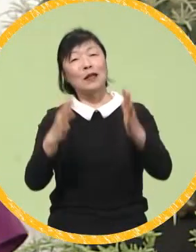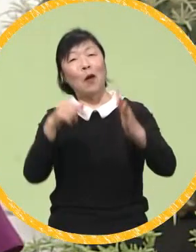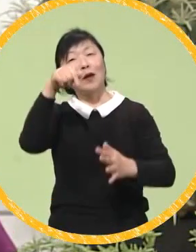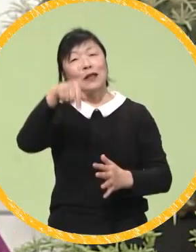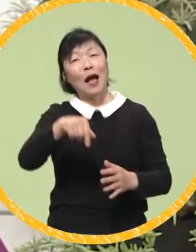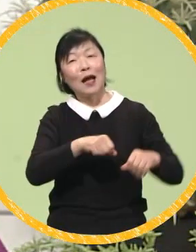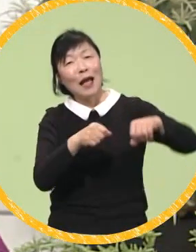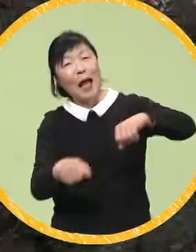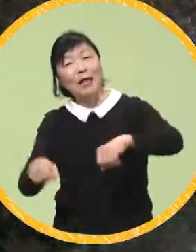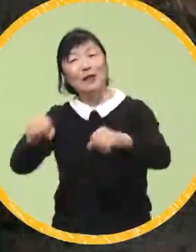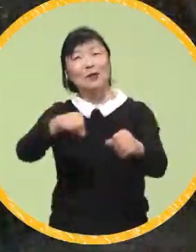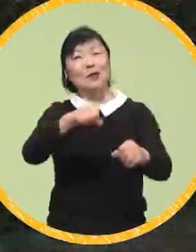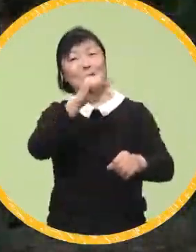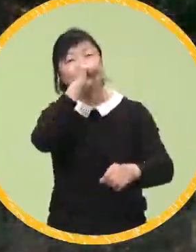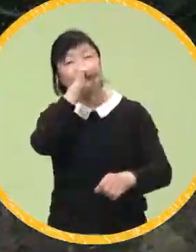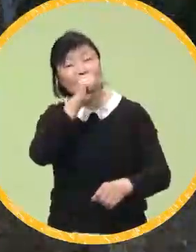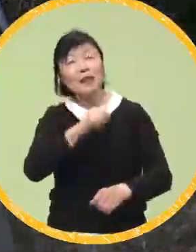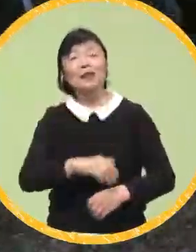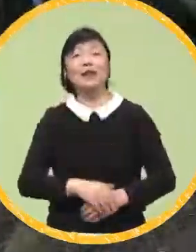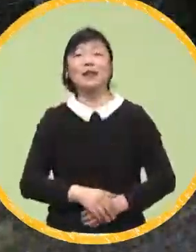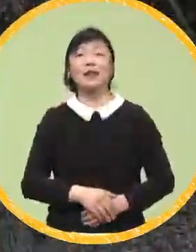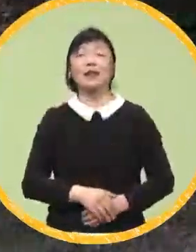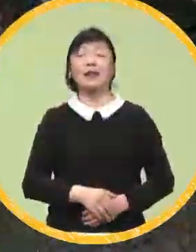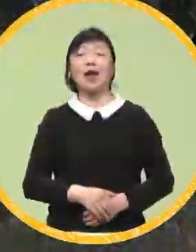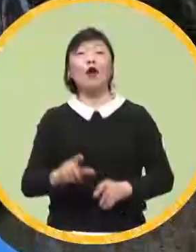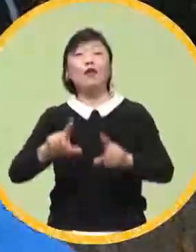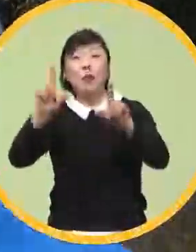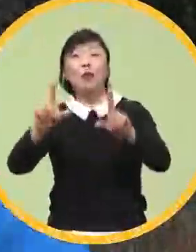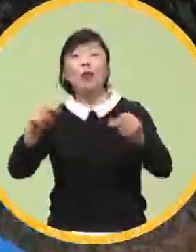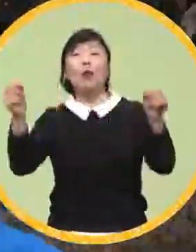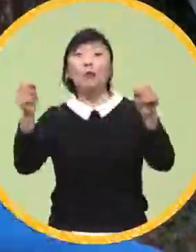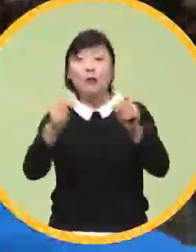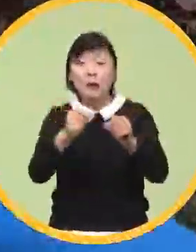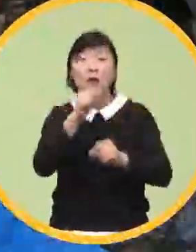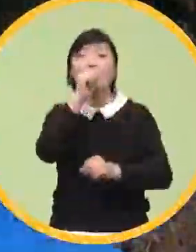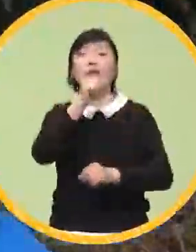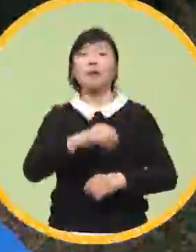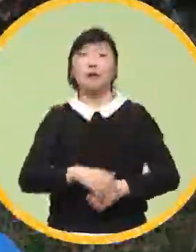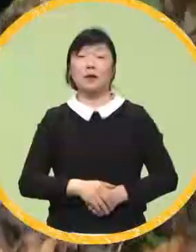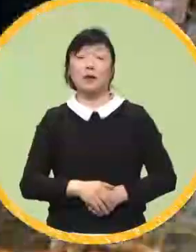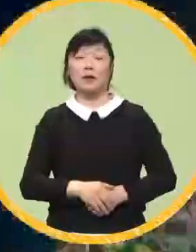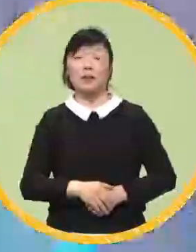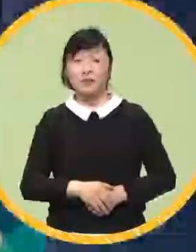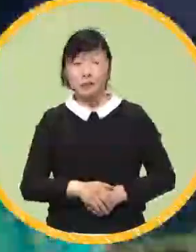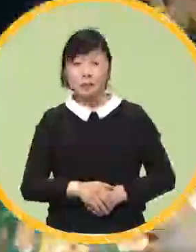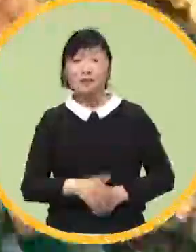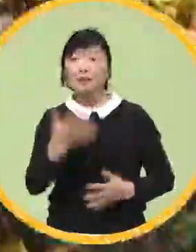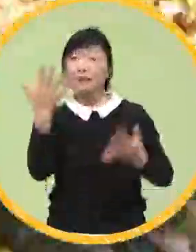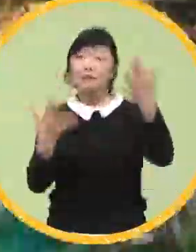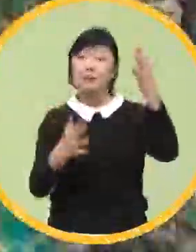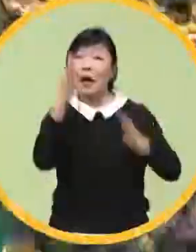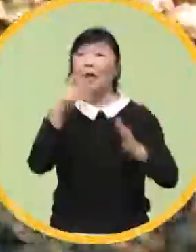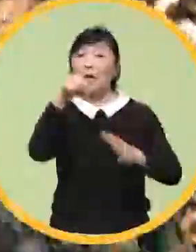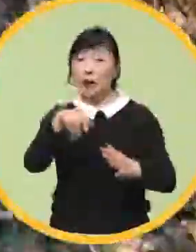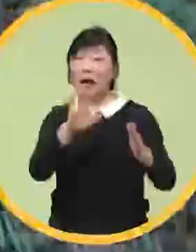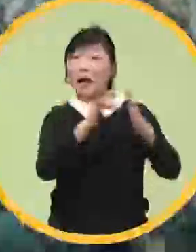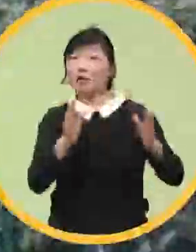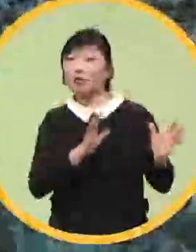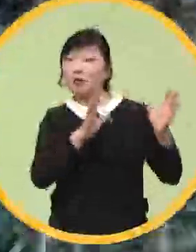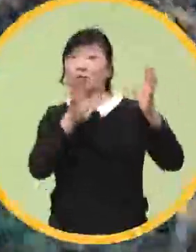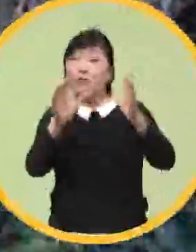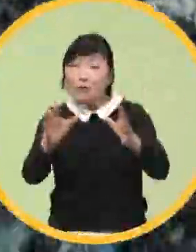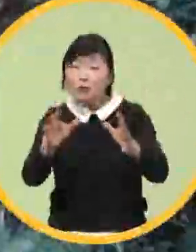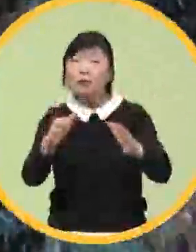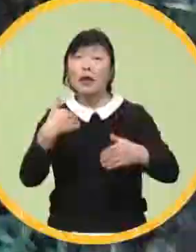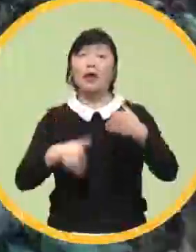駆け抜けるっていい女性 sp ですよてょ確か俺もう